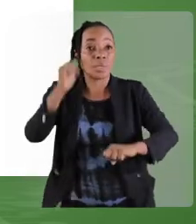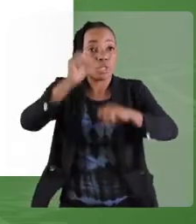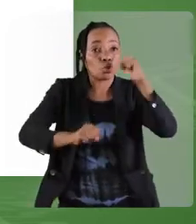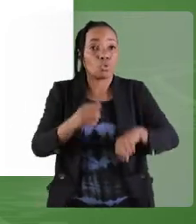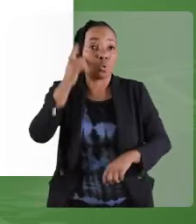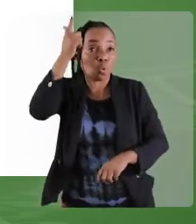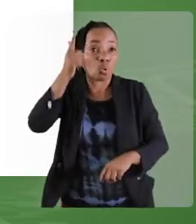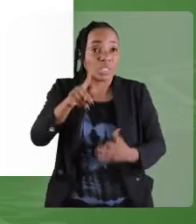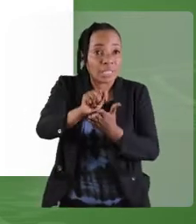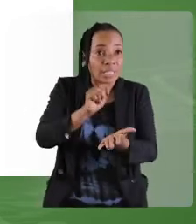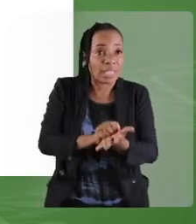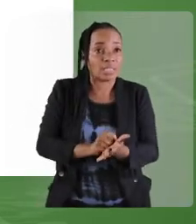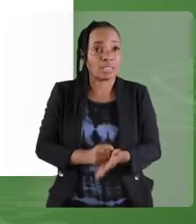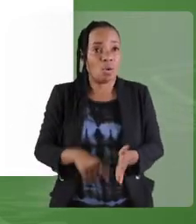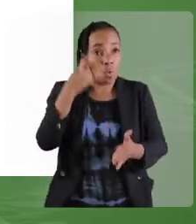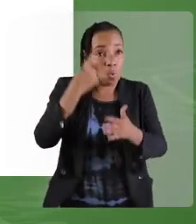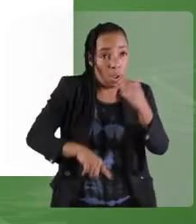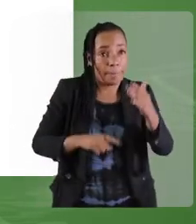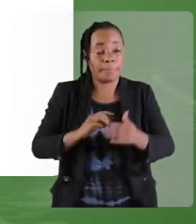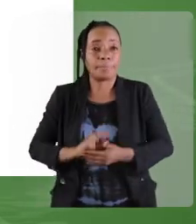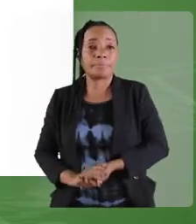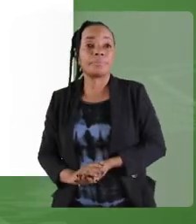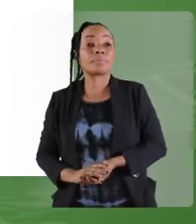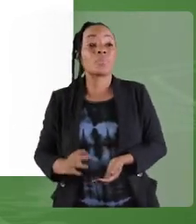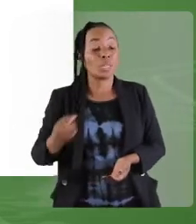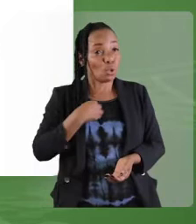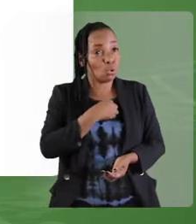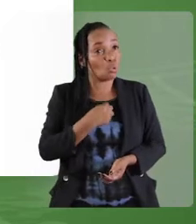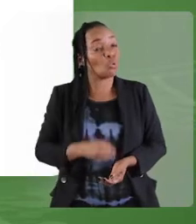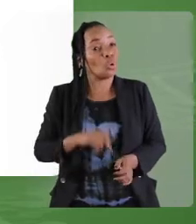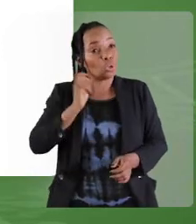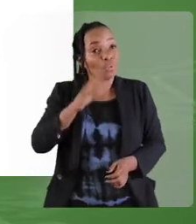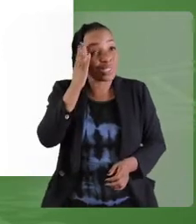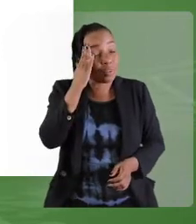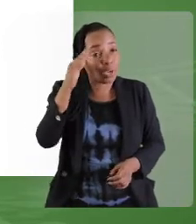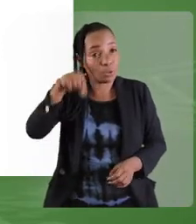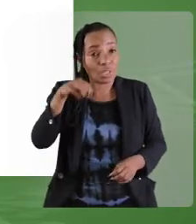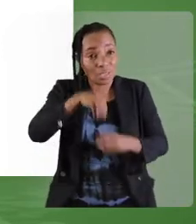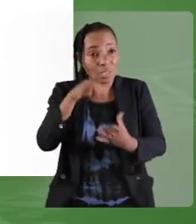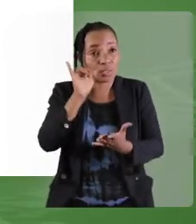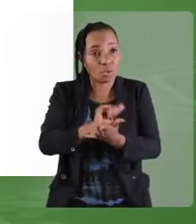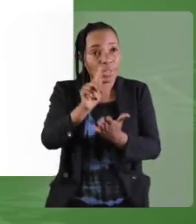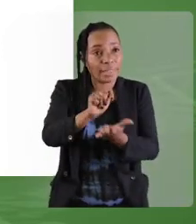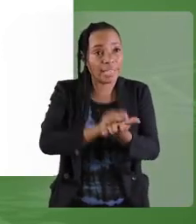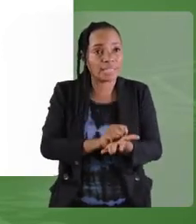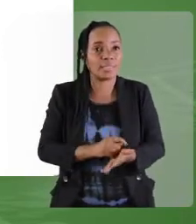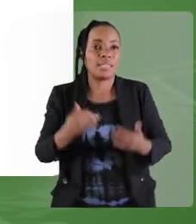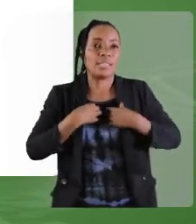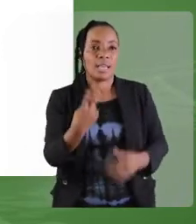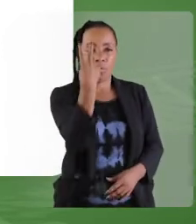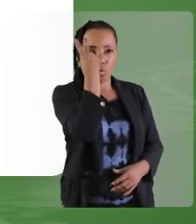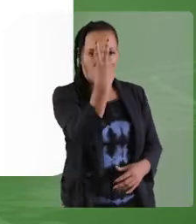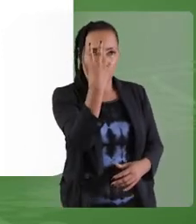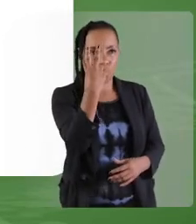logique du texte en vue de son étude ordonnée. Nous pouvons relever que dans ce texte de Sartre, il